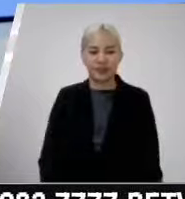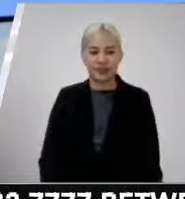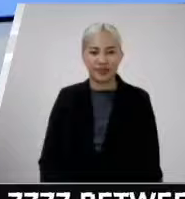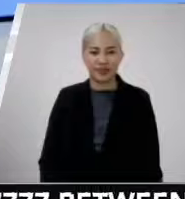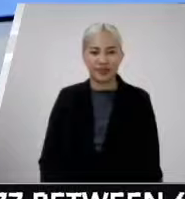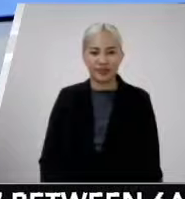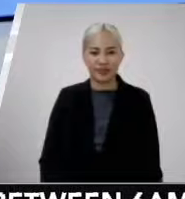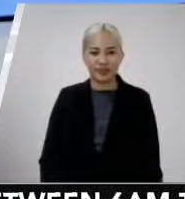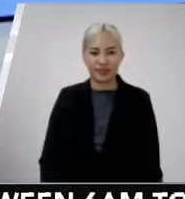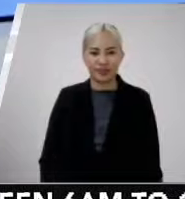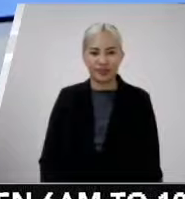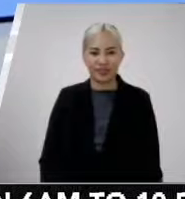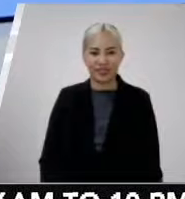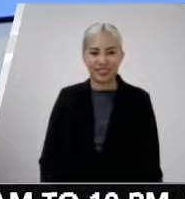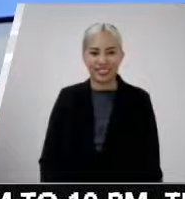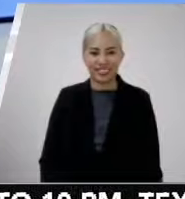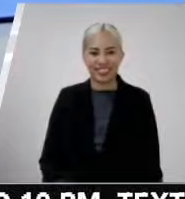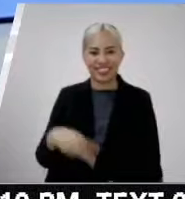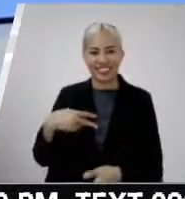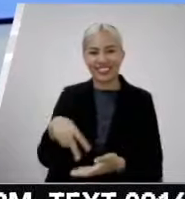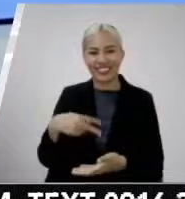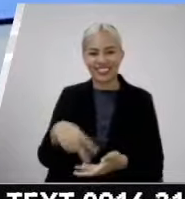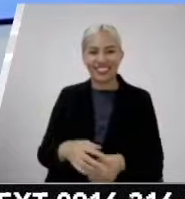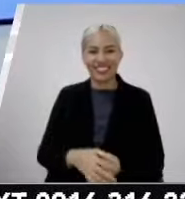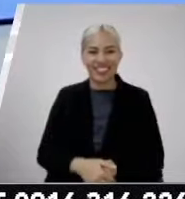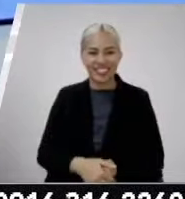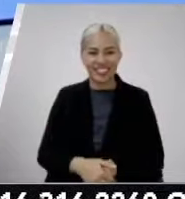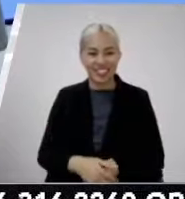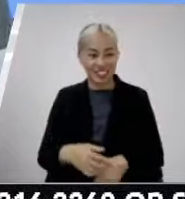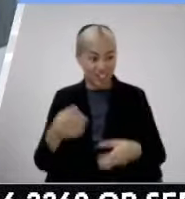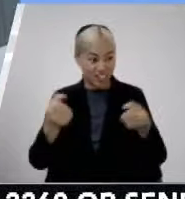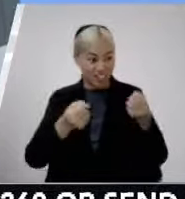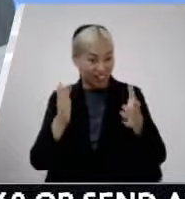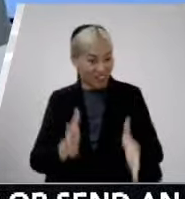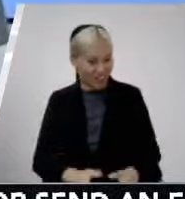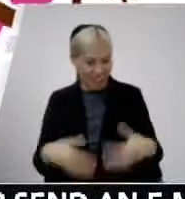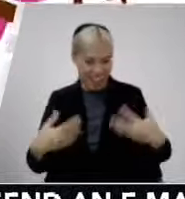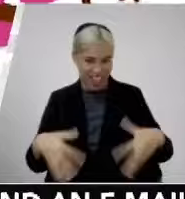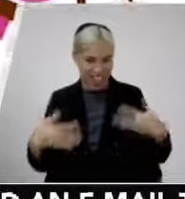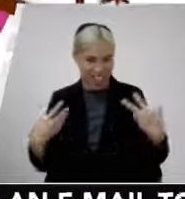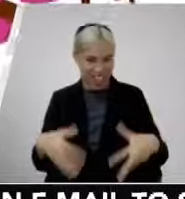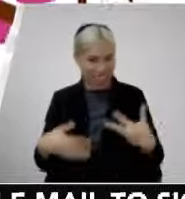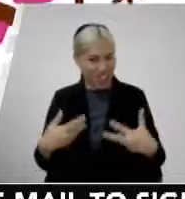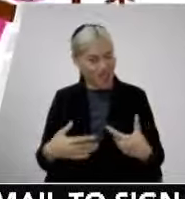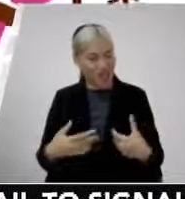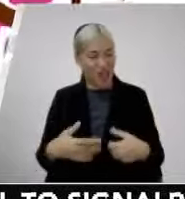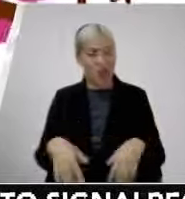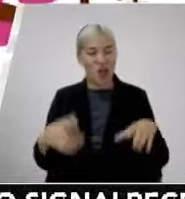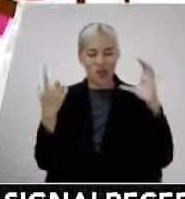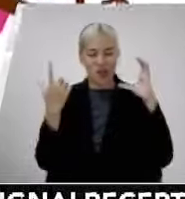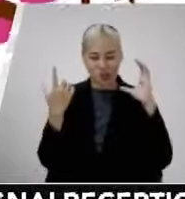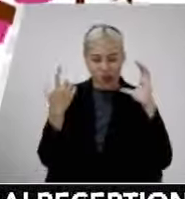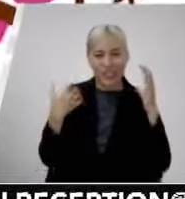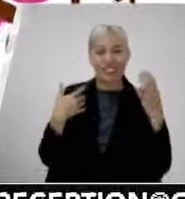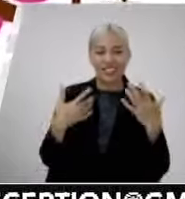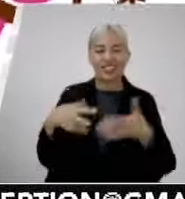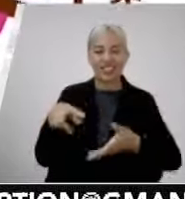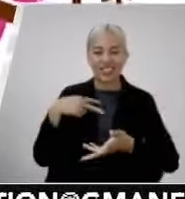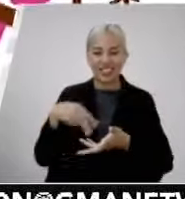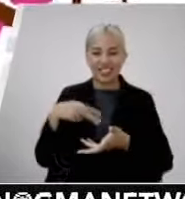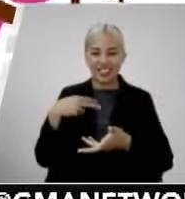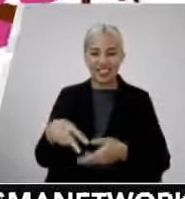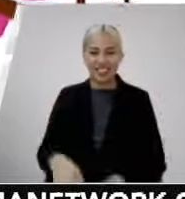ha? Pero believe ako kay Kuyang Driver. Napaka-cool talaga. Niya. Pati yung mga sumasayaw. Pati nga ako eh. Oo nga.